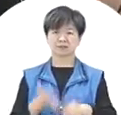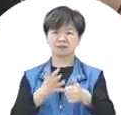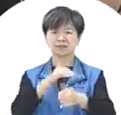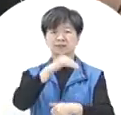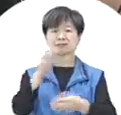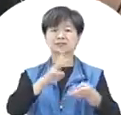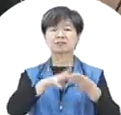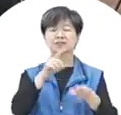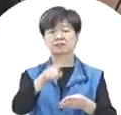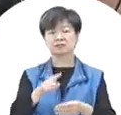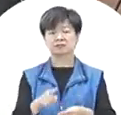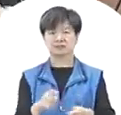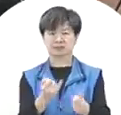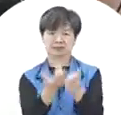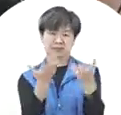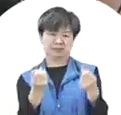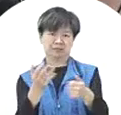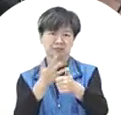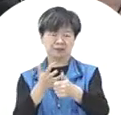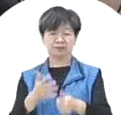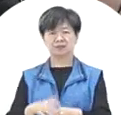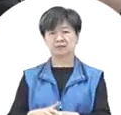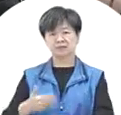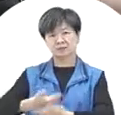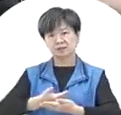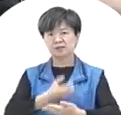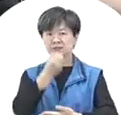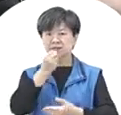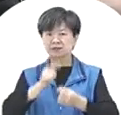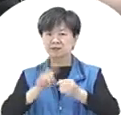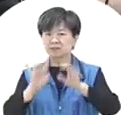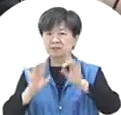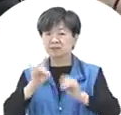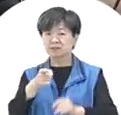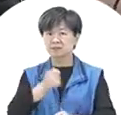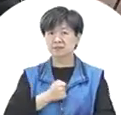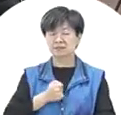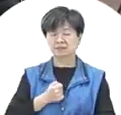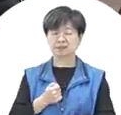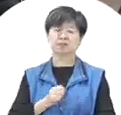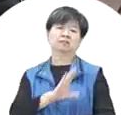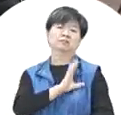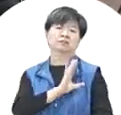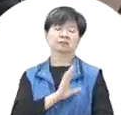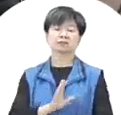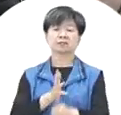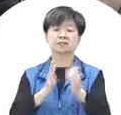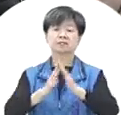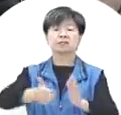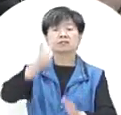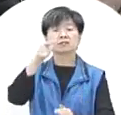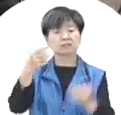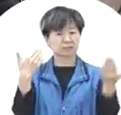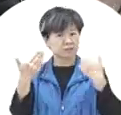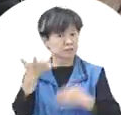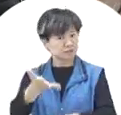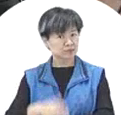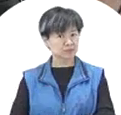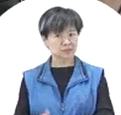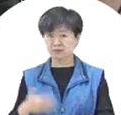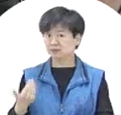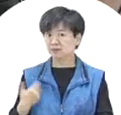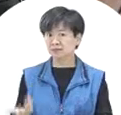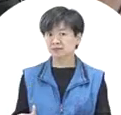未婚的齁，小 baby 要吃泥状物你知不知道？ 我知道。 齁，那市长你知道吗？不知道，好，没关